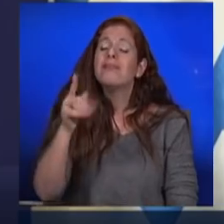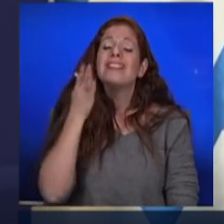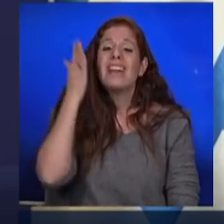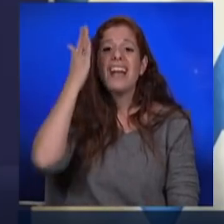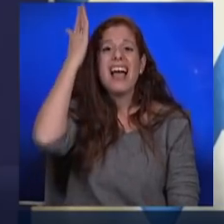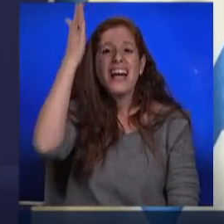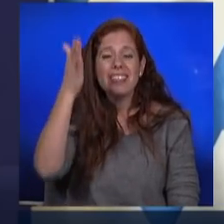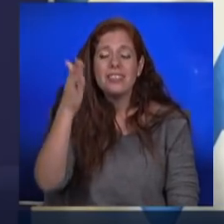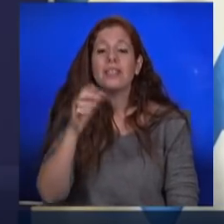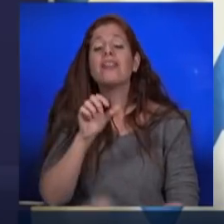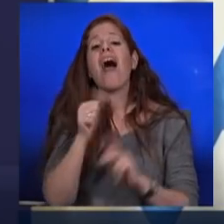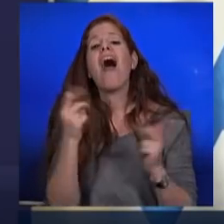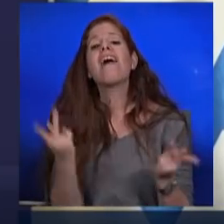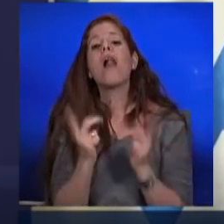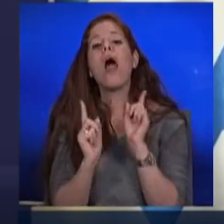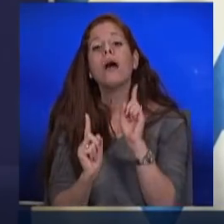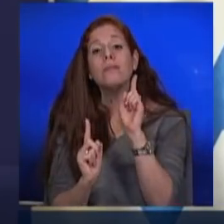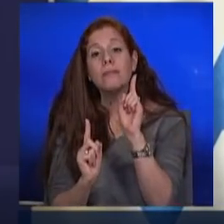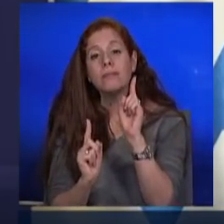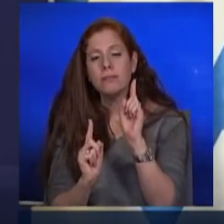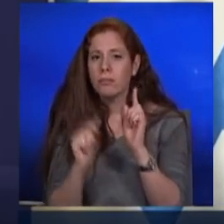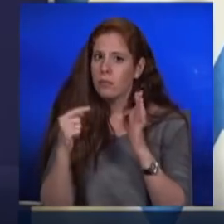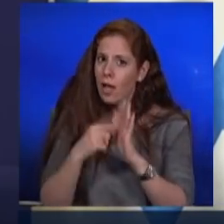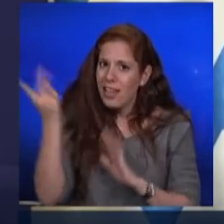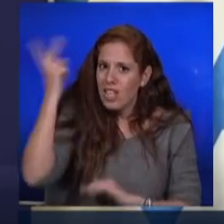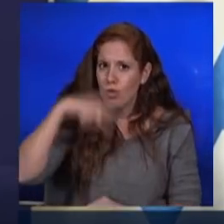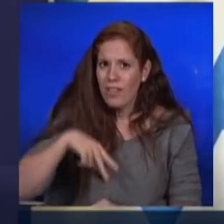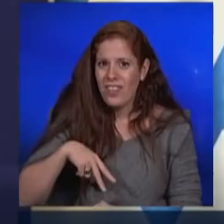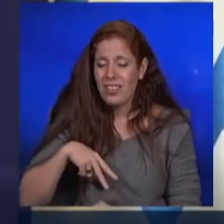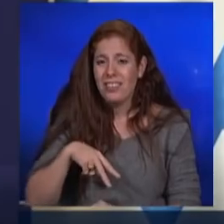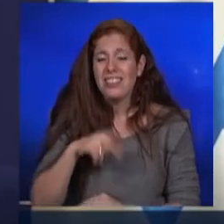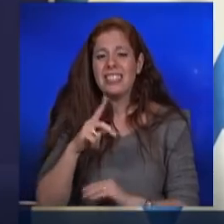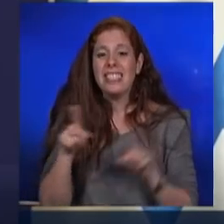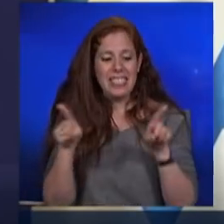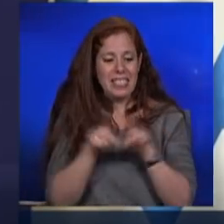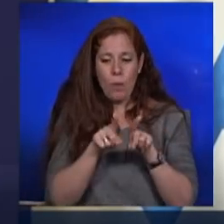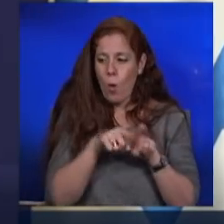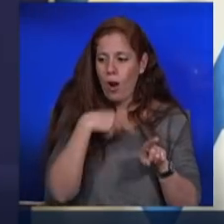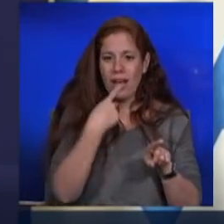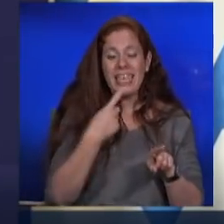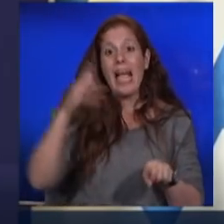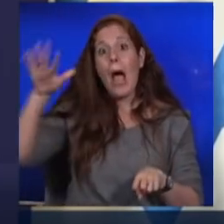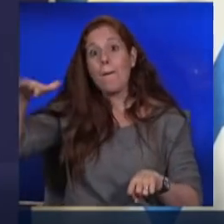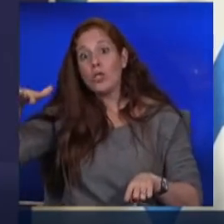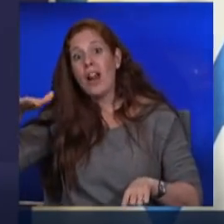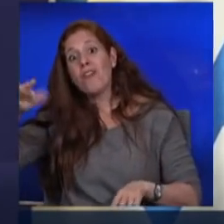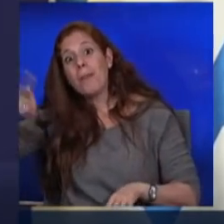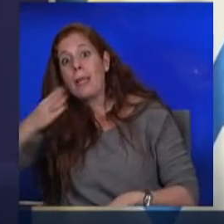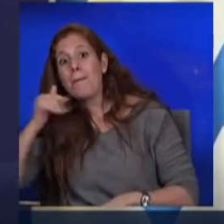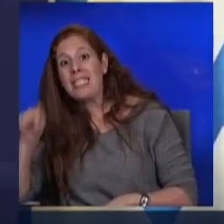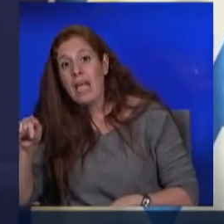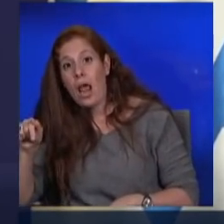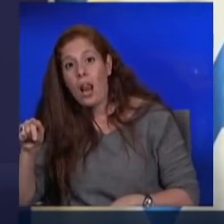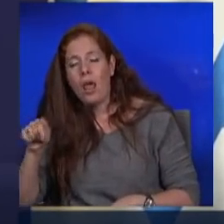המקלה. רק כדי שנבין, זה שווה ערך ל-5,000 מתים בישראל. אנחנו